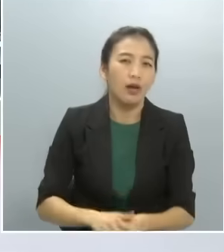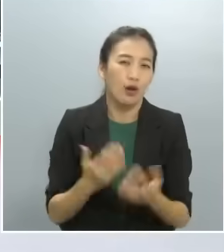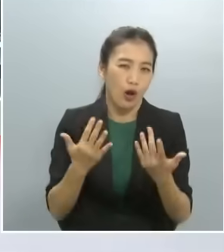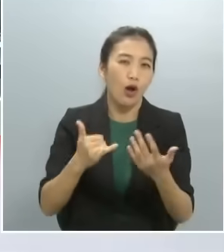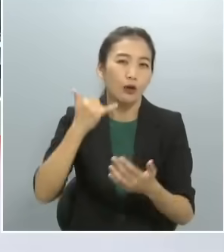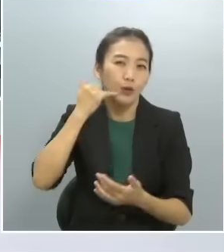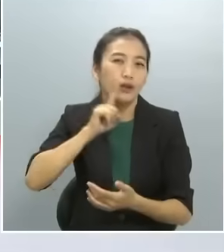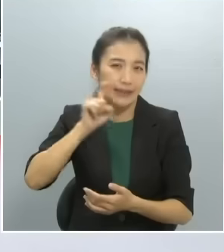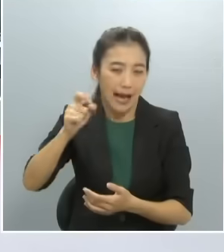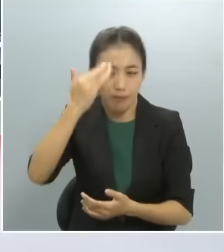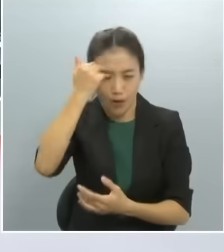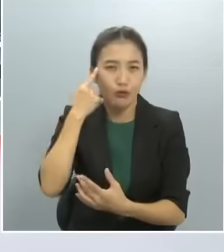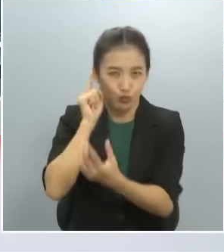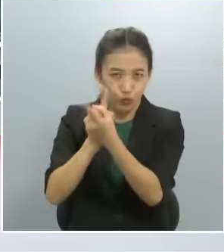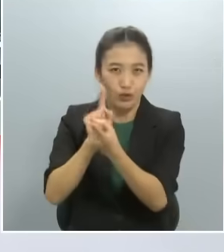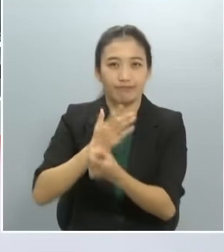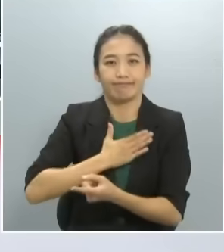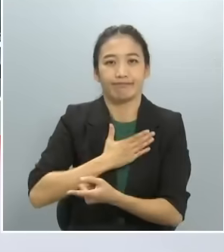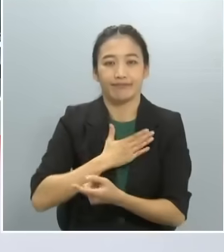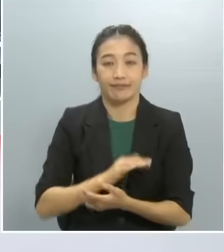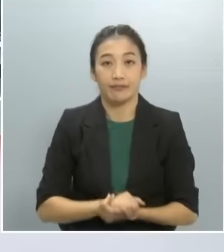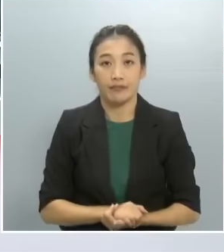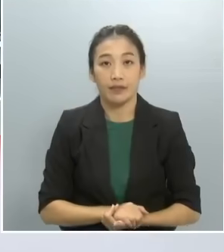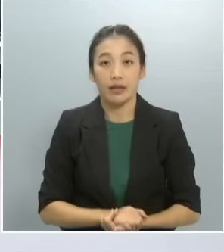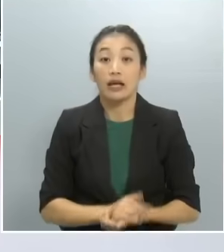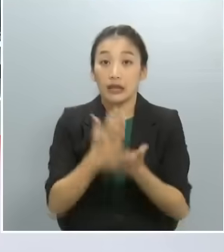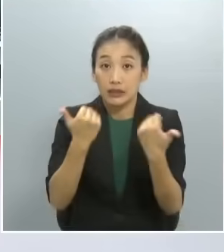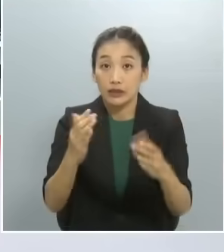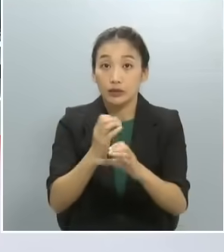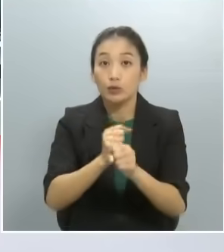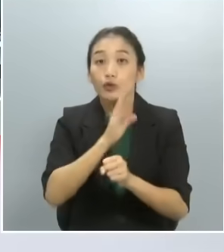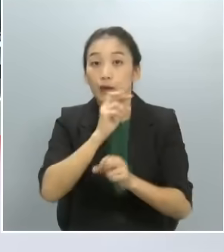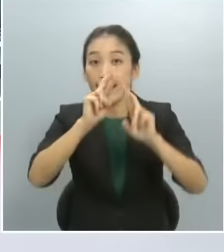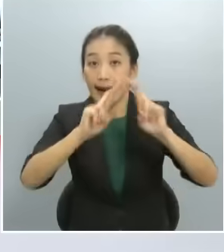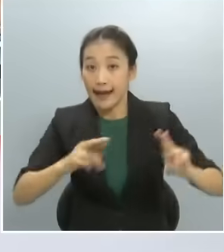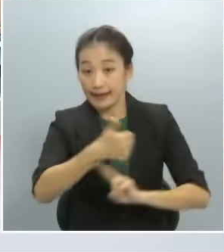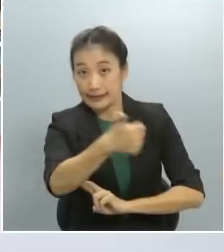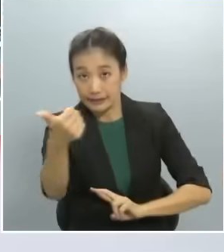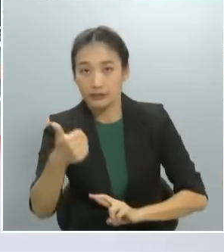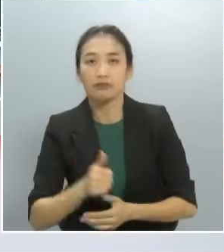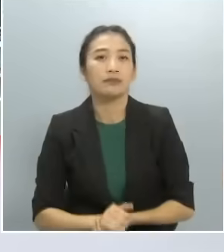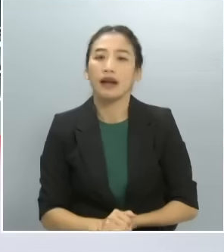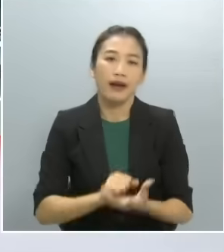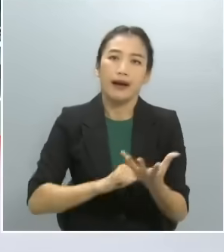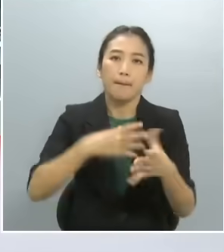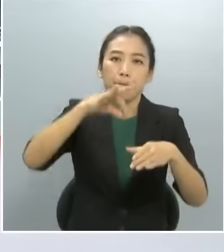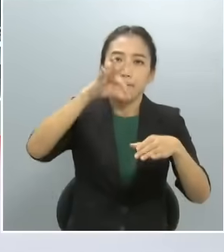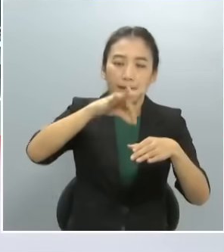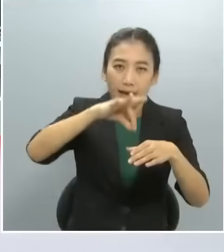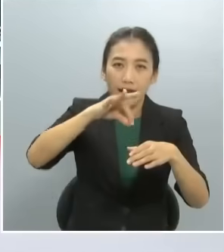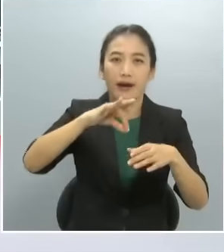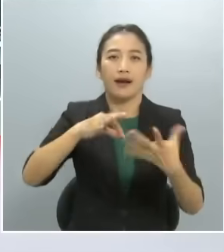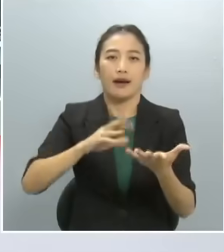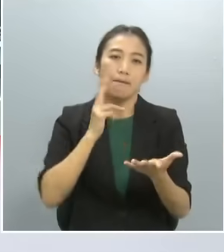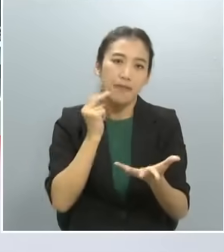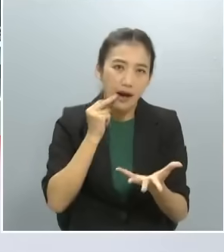อะไรอย่างเงี้ยแต่ว่าร้านอื่นใช้เอ่อเมนูนี้ยังทำขายได้ตามปกติไม่ต้องตกใจนะคะตกใจขายไปเถอะชื่อปังฉ่า